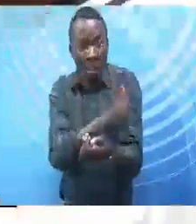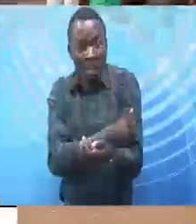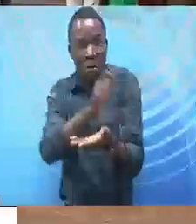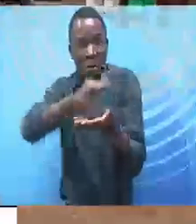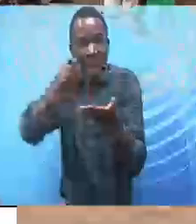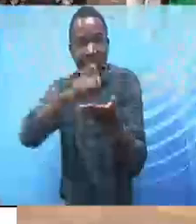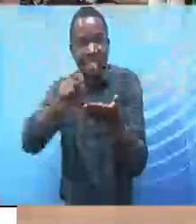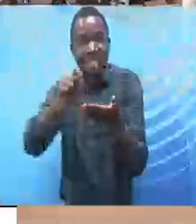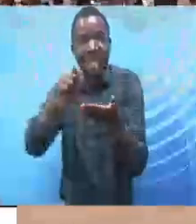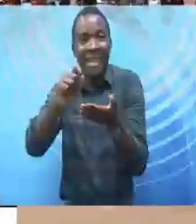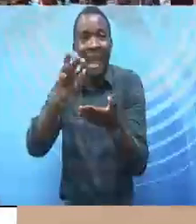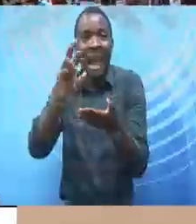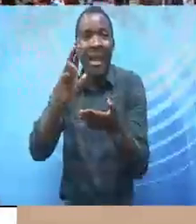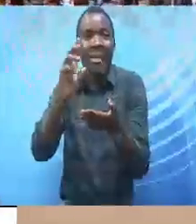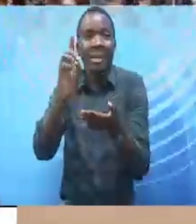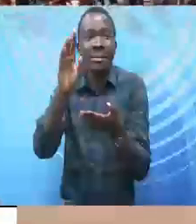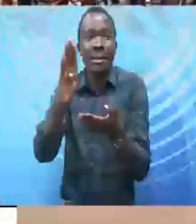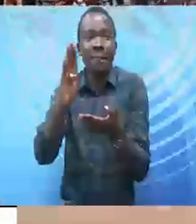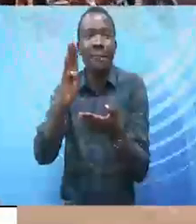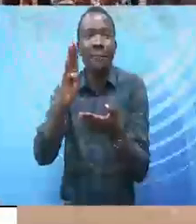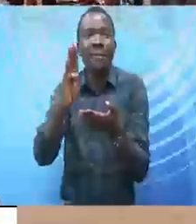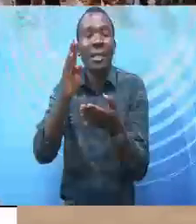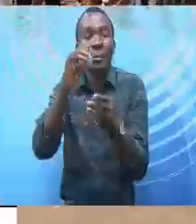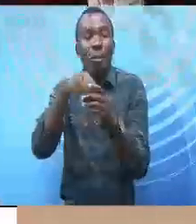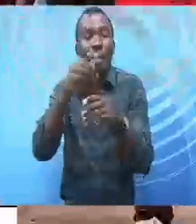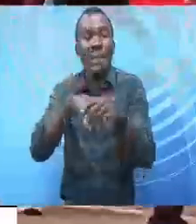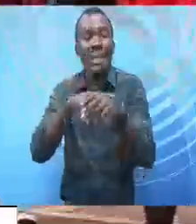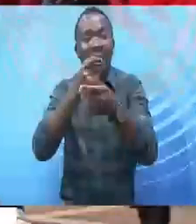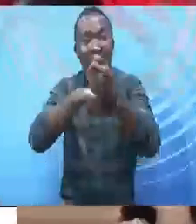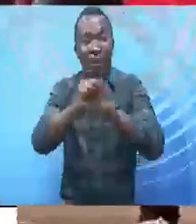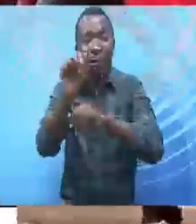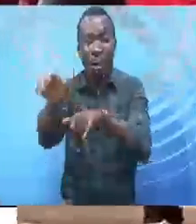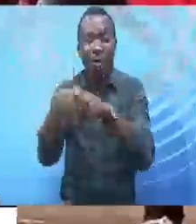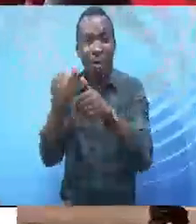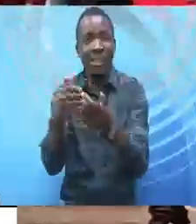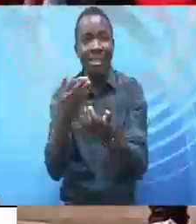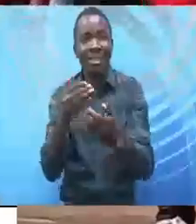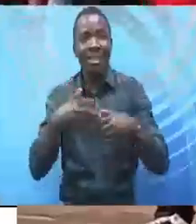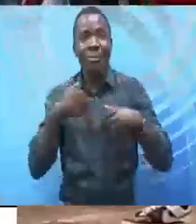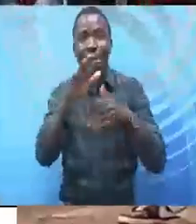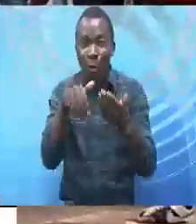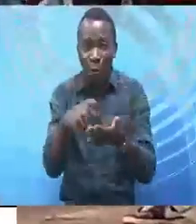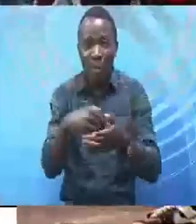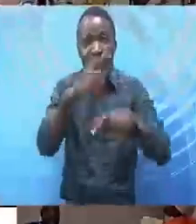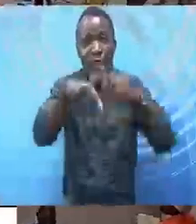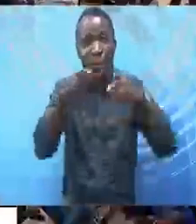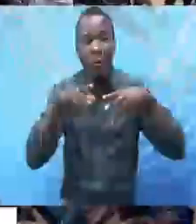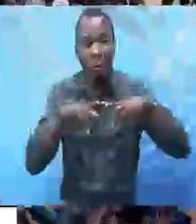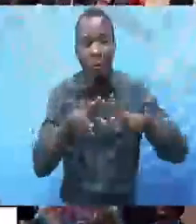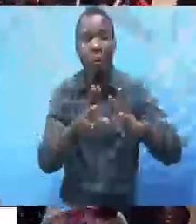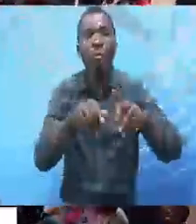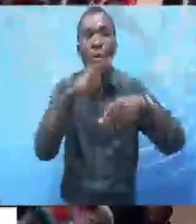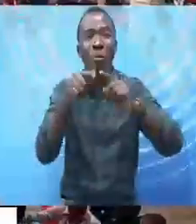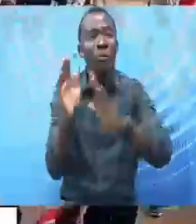n'ikigo cy'igihugu gishinzwe iterambere RDB. Ni mu gihe ibikorwa by'ubuhinzi n'ubworozi nabyo bizakomeza mu rwego rwo gukomeza